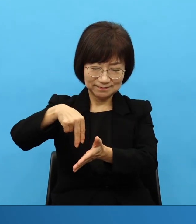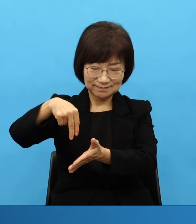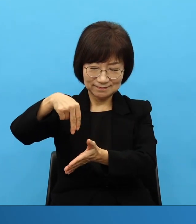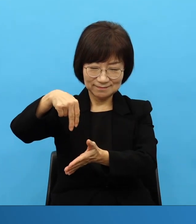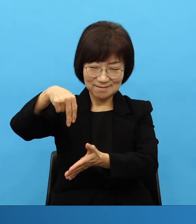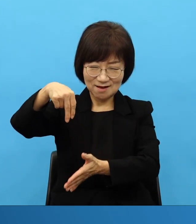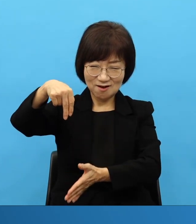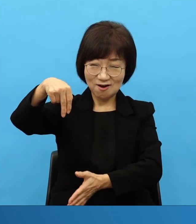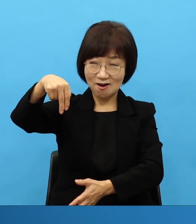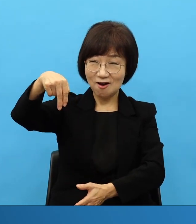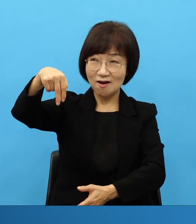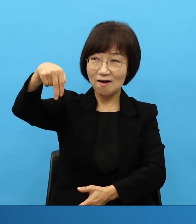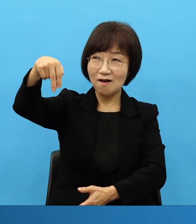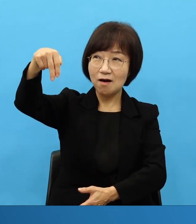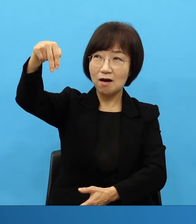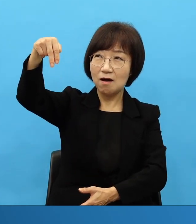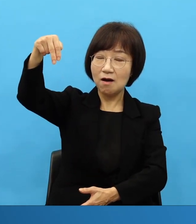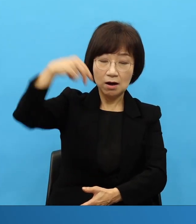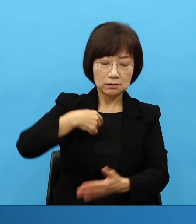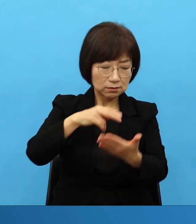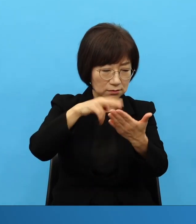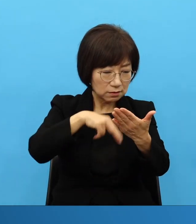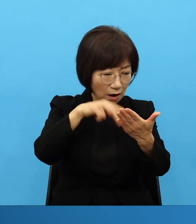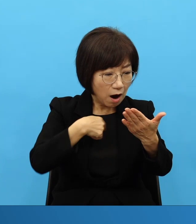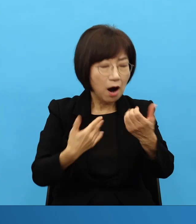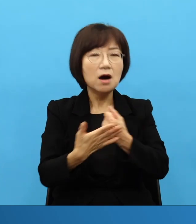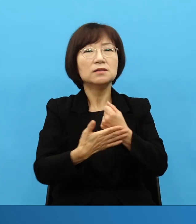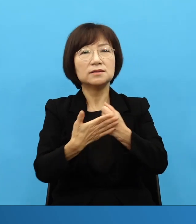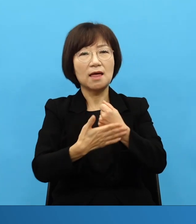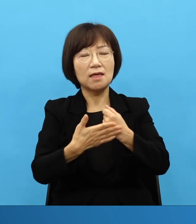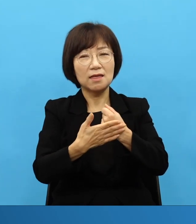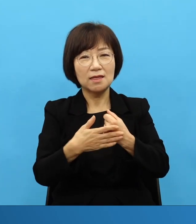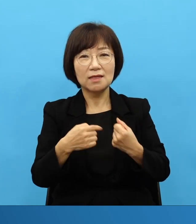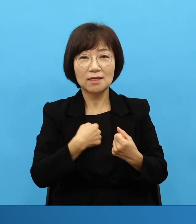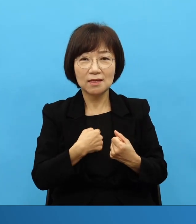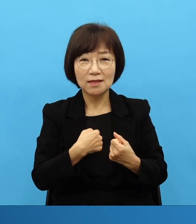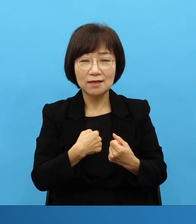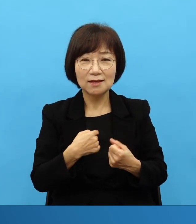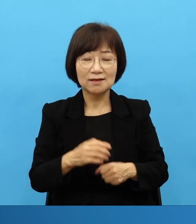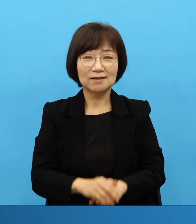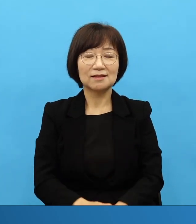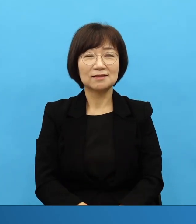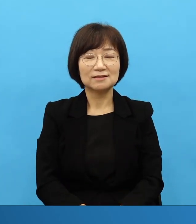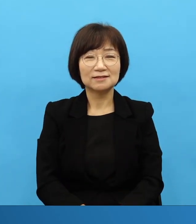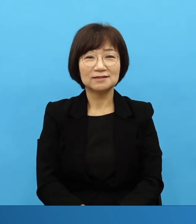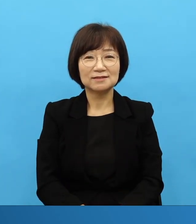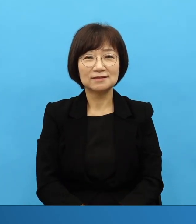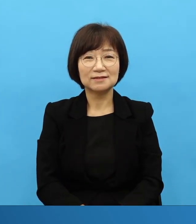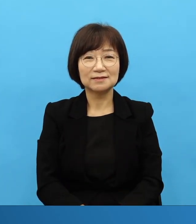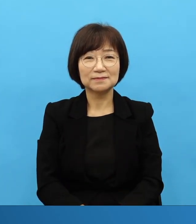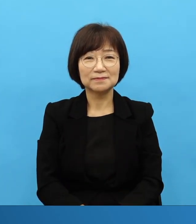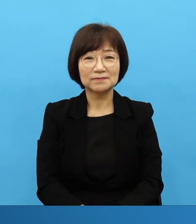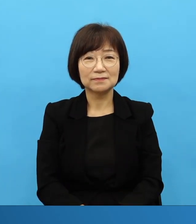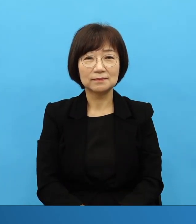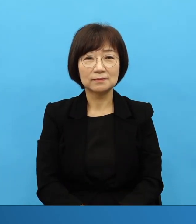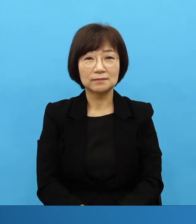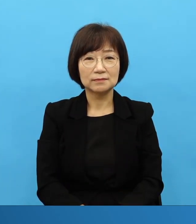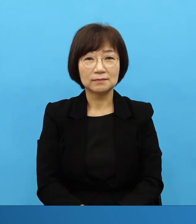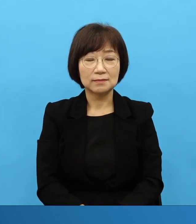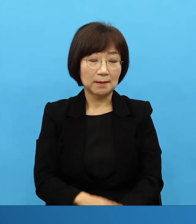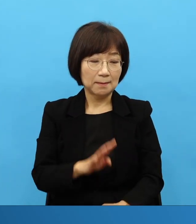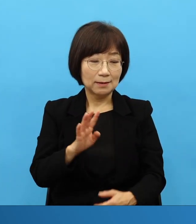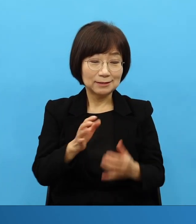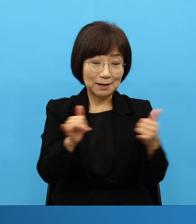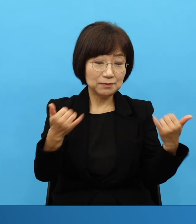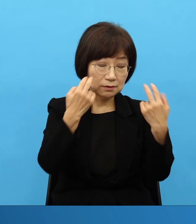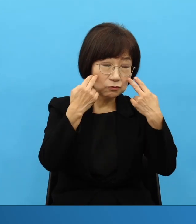야, 놀라운 은혜를 받았어. And I received this astounding grace. 안 그러면 through 어떻게 this. 됩니까? Now, if not, 보는 what's 사람 gonna 앞에 happen? 성진했다. 안 그러면 어떻게 돼요?